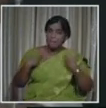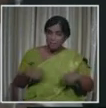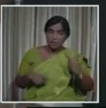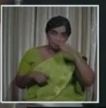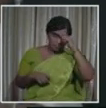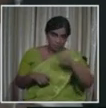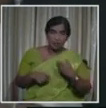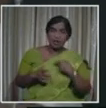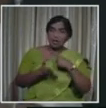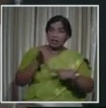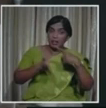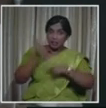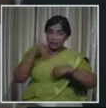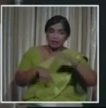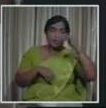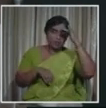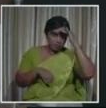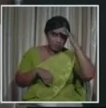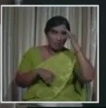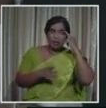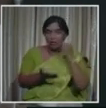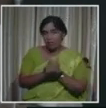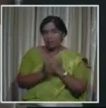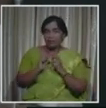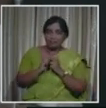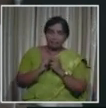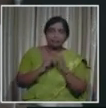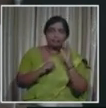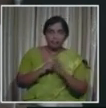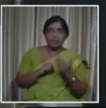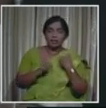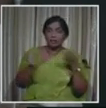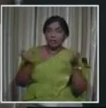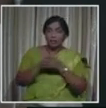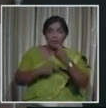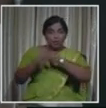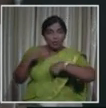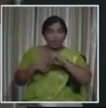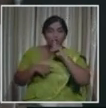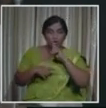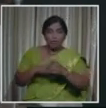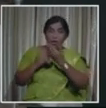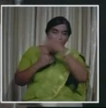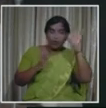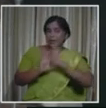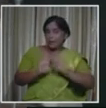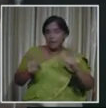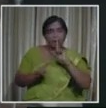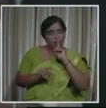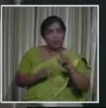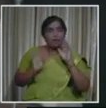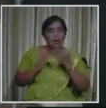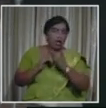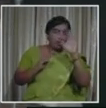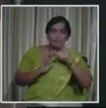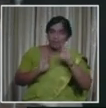අපේ දේශපාලන නායකයා එතුමා අසීරු අමාරු තීන්දුවක් ගත්තේ අපේ කඳවුරේ ඉන්න සියලු දෙනා කිව්වේ එතුමාට ඉවත් වෙන්න එපා කියලා කිව්වේ එතුමාට ඉවත් වෙන්න